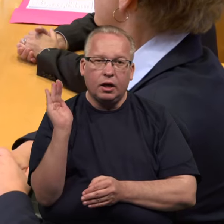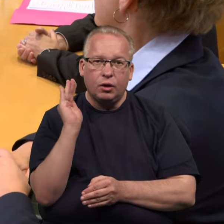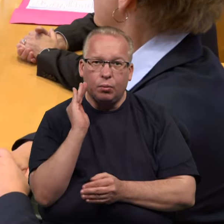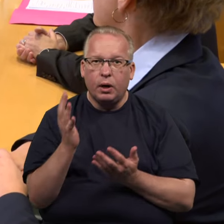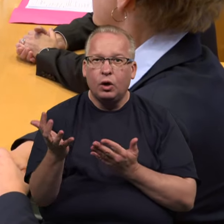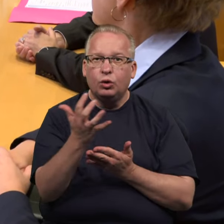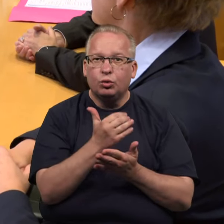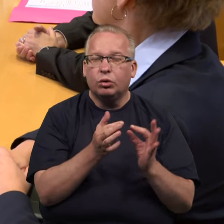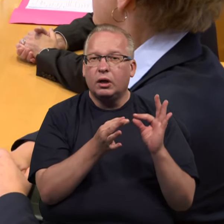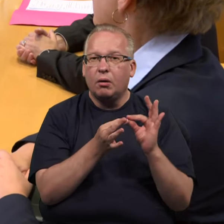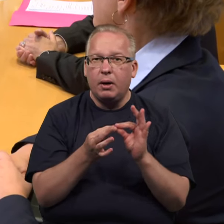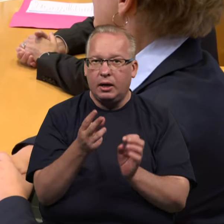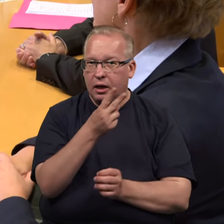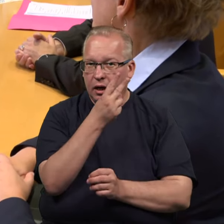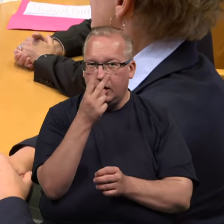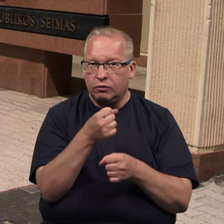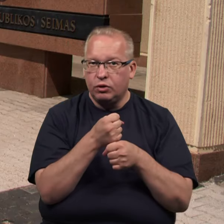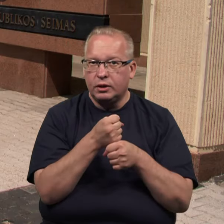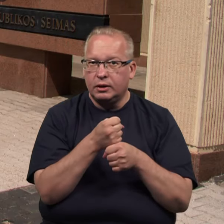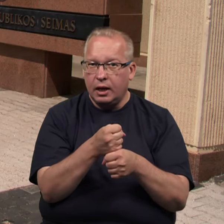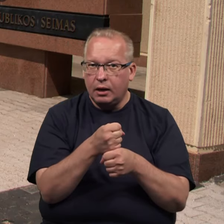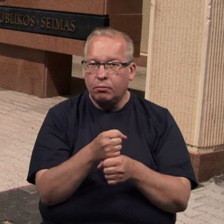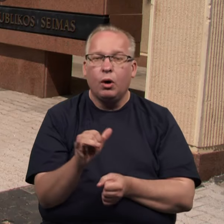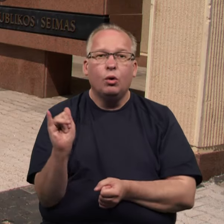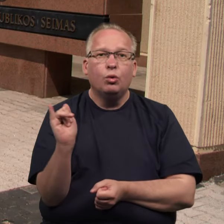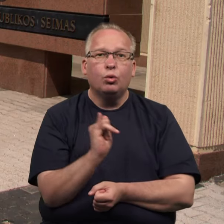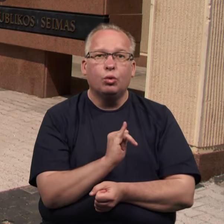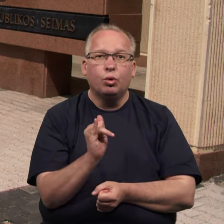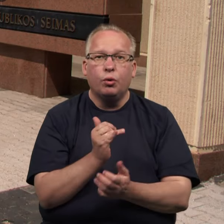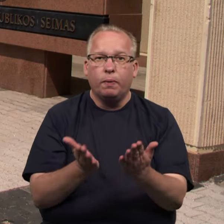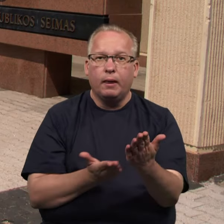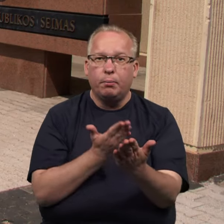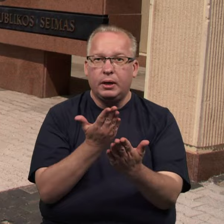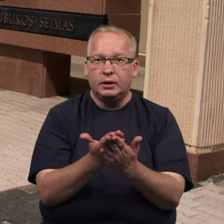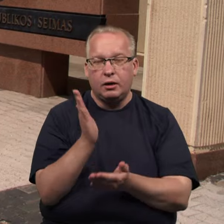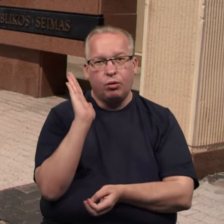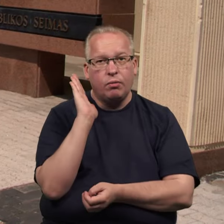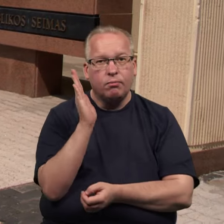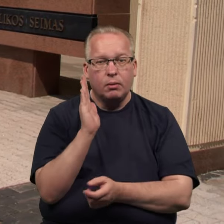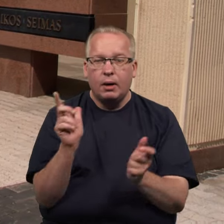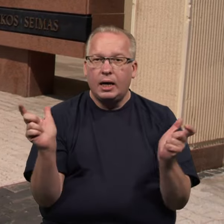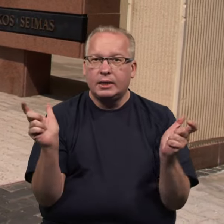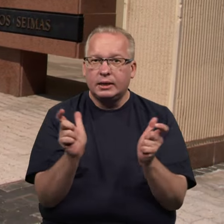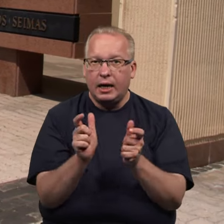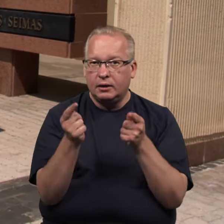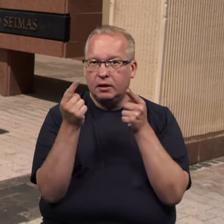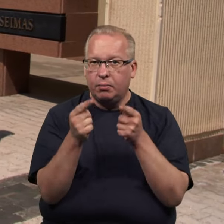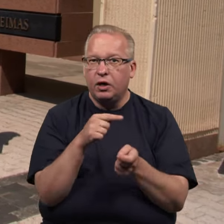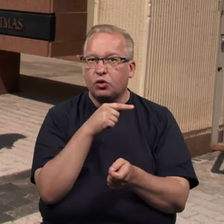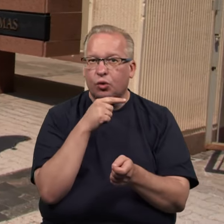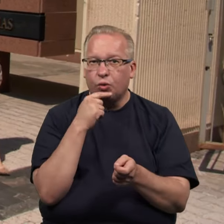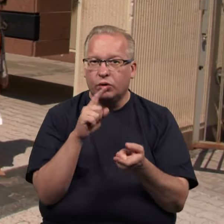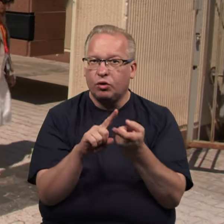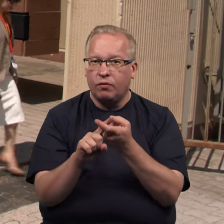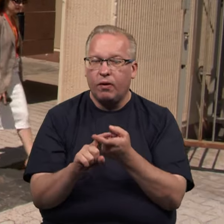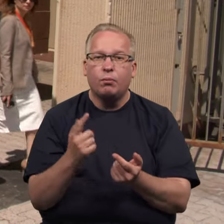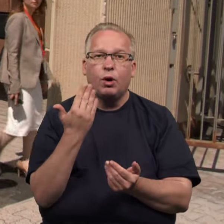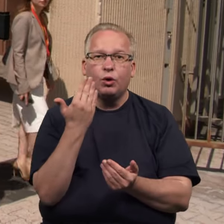surengti bendradarbiaujant su Lietuvos delegacija, kurių metu pristatomas pranešimas sankcijos prieš Rusijos federaciją ir